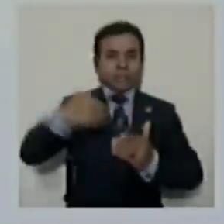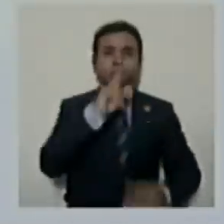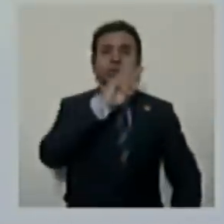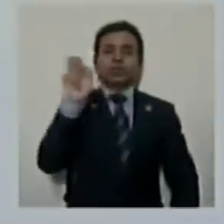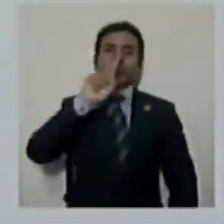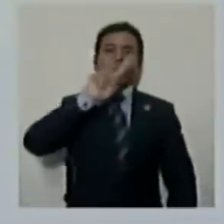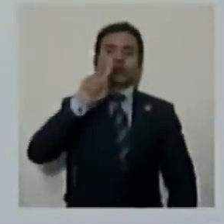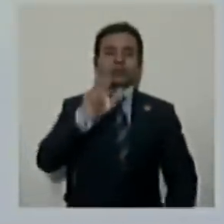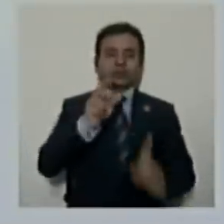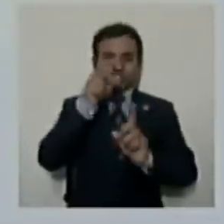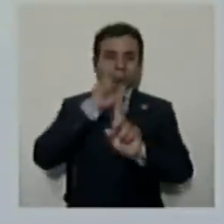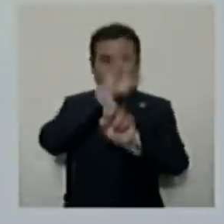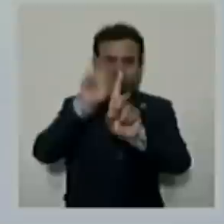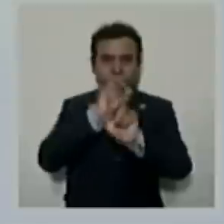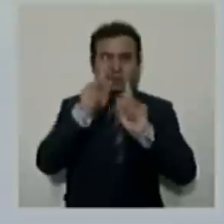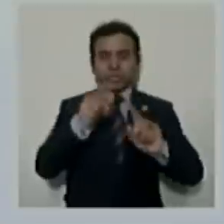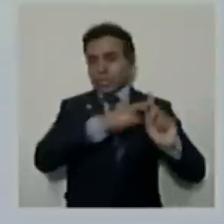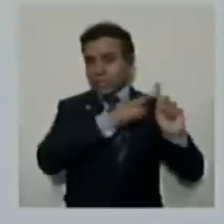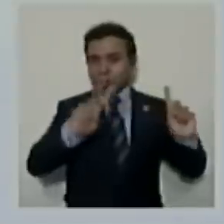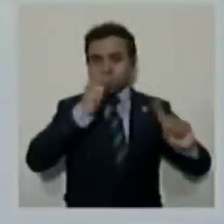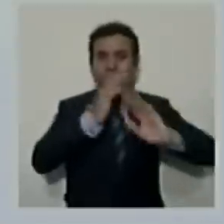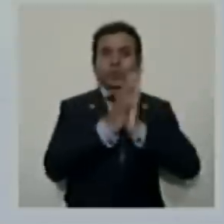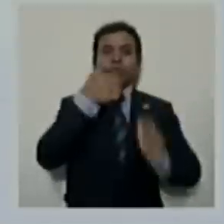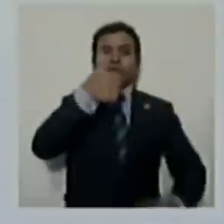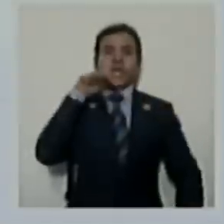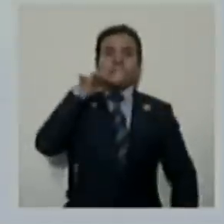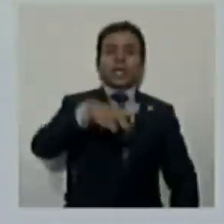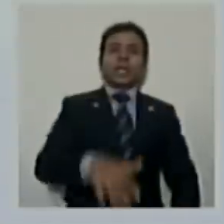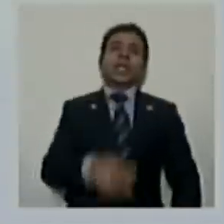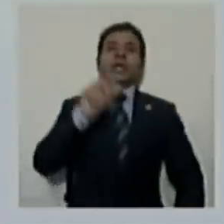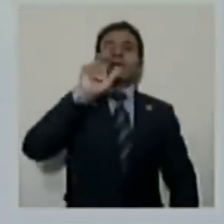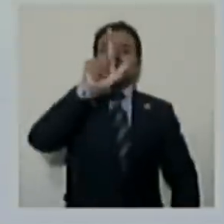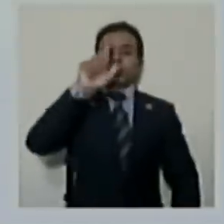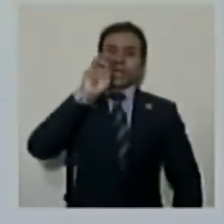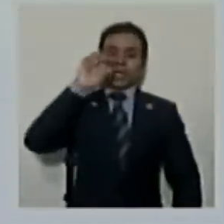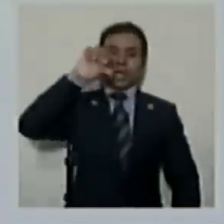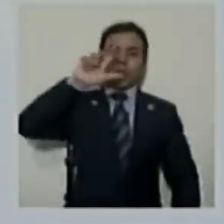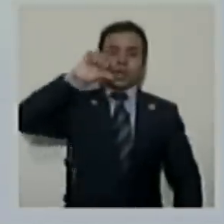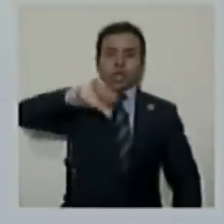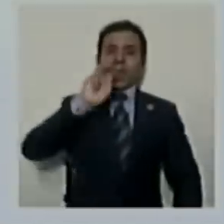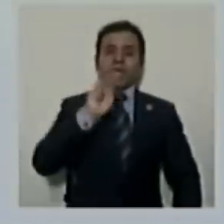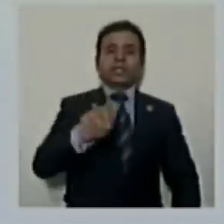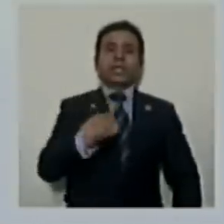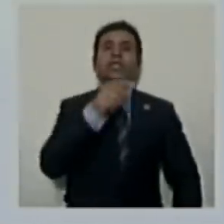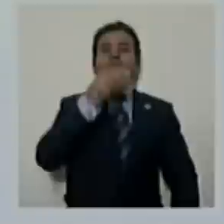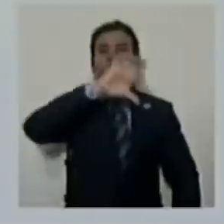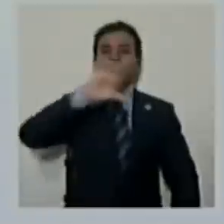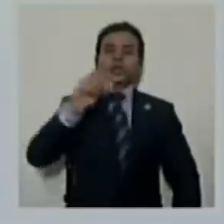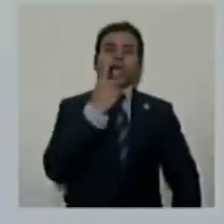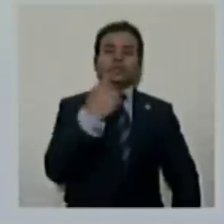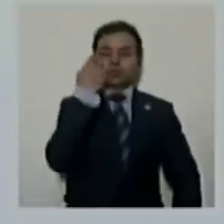130 জন, স্থলবন্দরে 159 জন এবং সমুদ্রবন্দরে 212 জন। এ পর্যন্ত স্ক্রিনিং করা হয়েছে